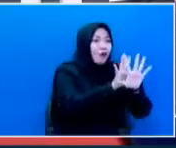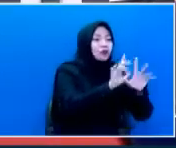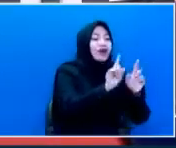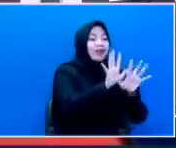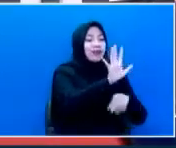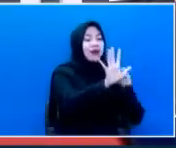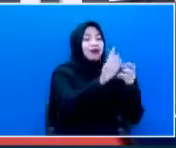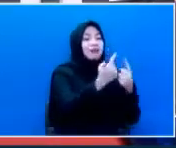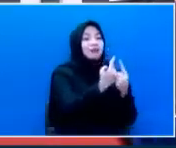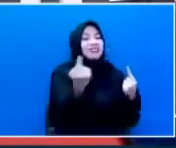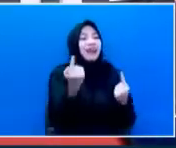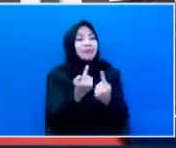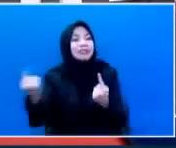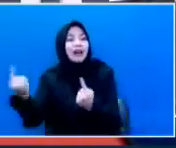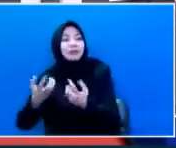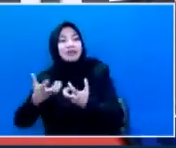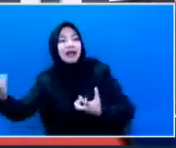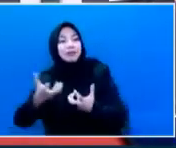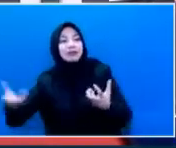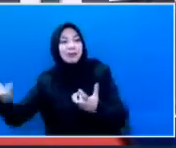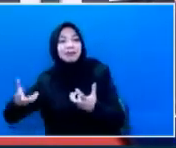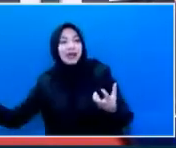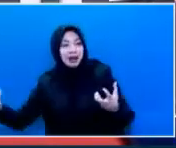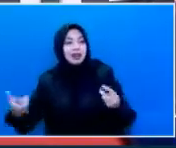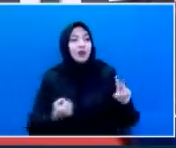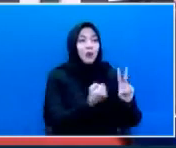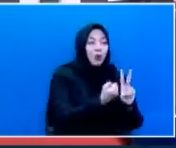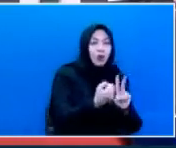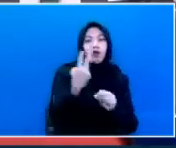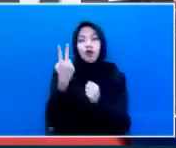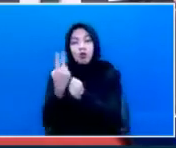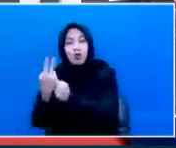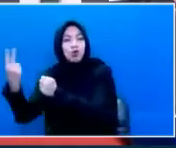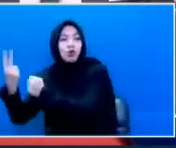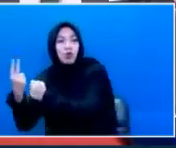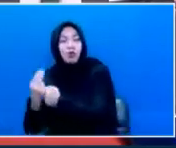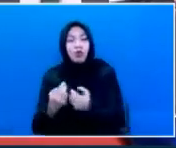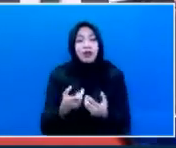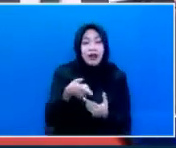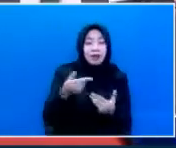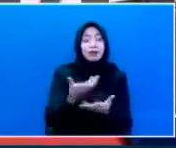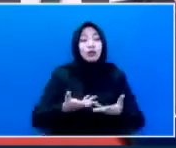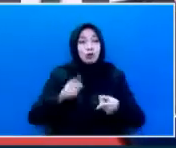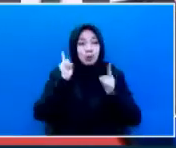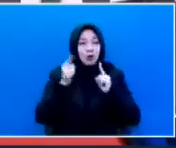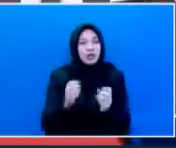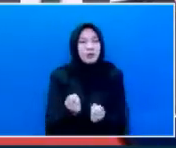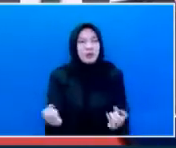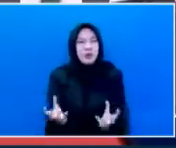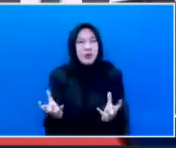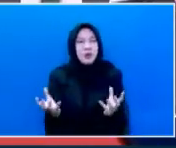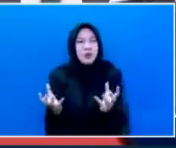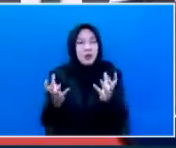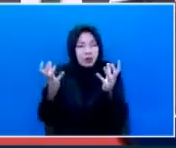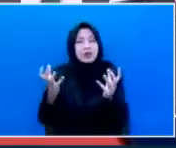Presiden itu masuk akal bahwa kita dalam situasi yang EE meningkat tensi politiknya dan sebaiknya situasi